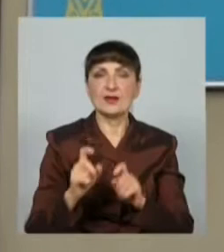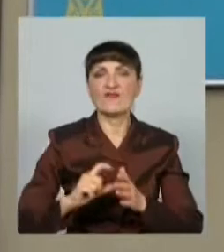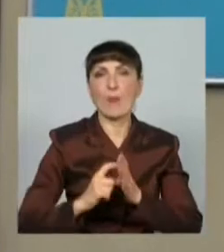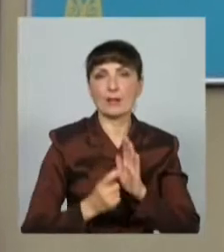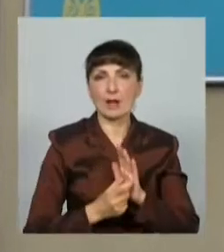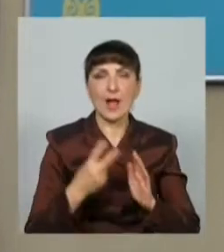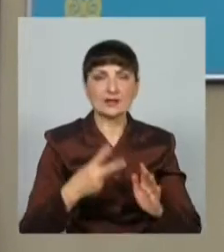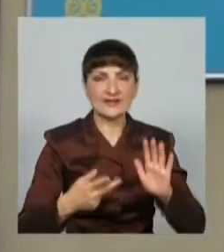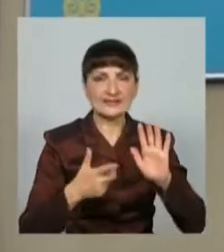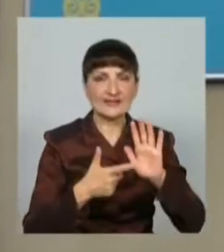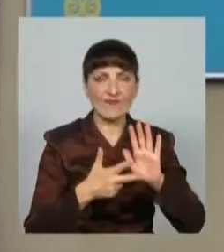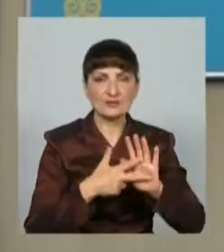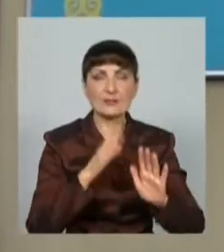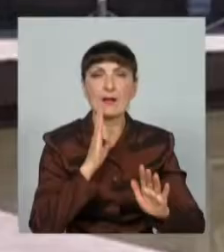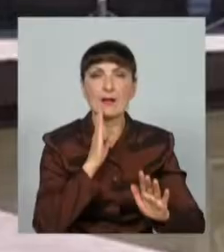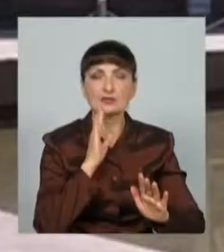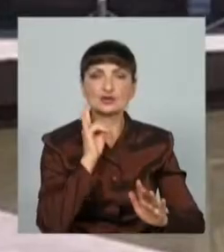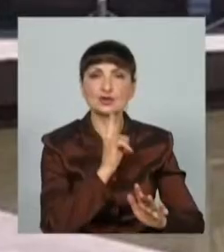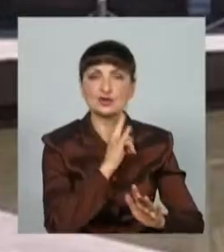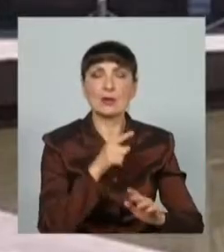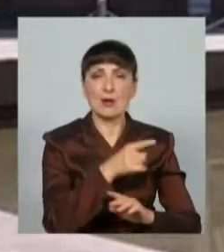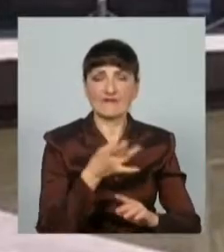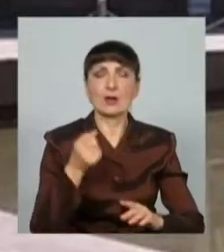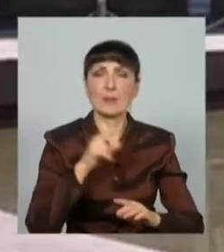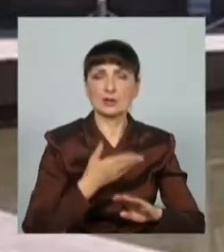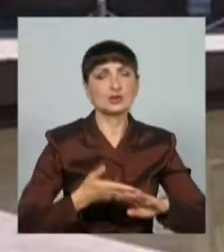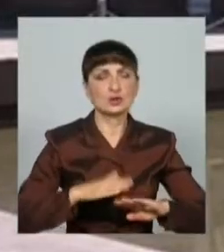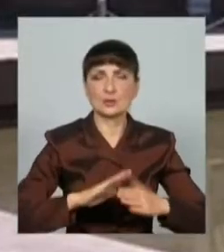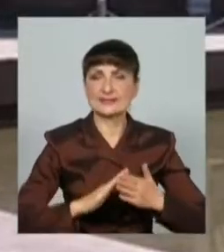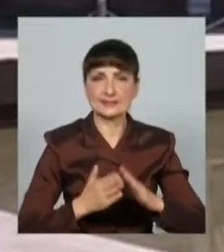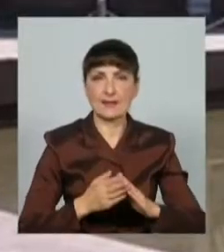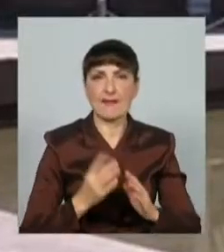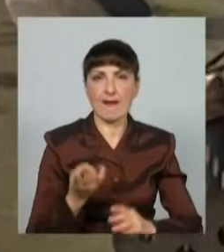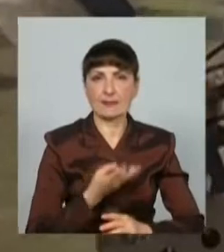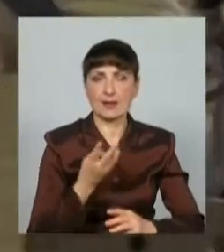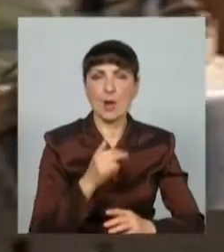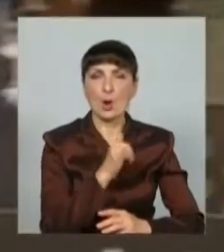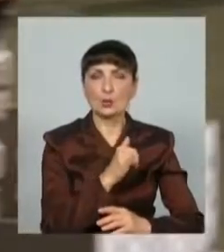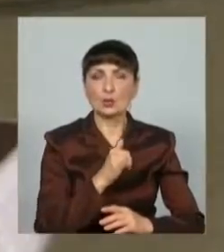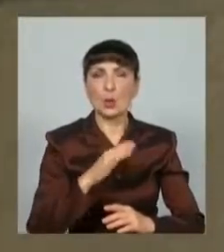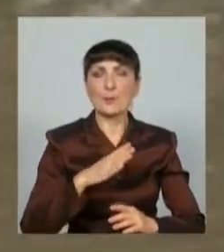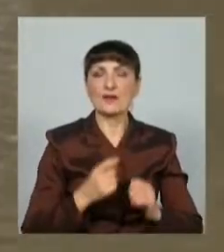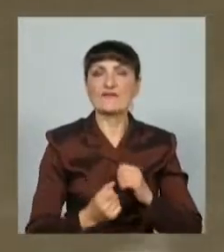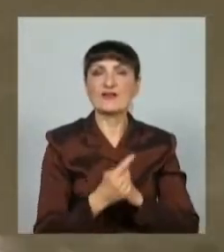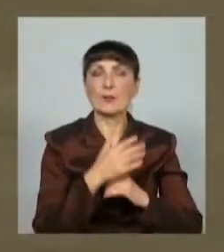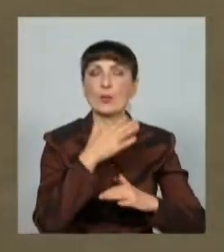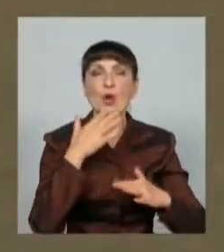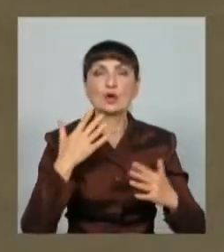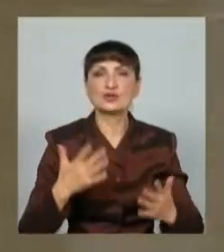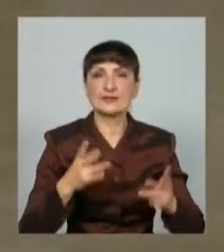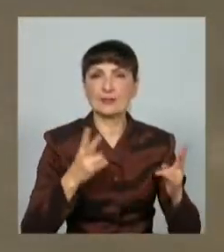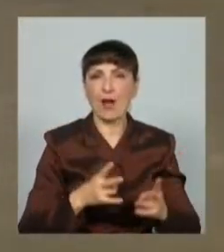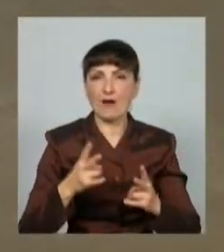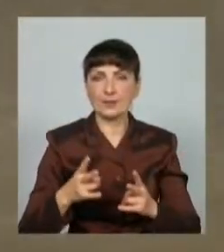вот 28-летняя женщина все еще находится в тяжелом состоянии. В нее были выявлены многочисленные